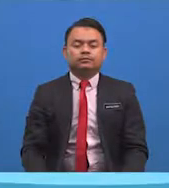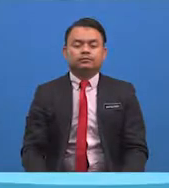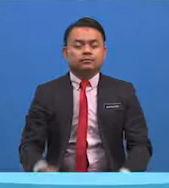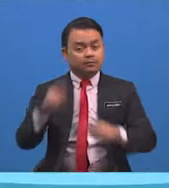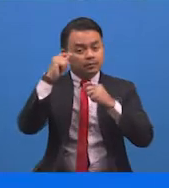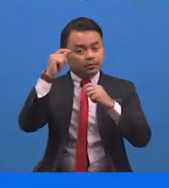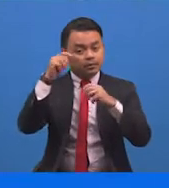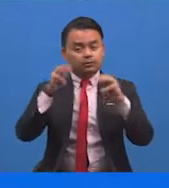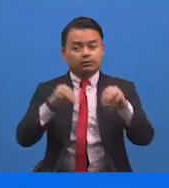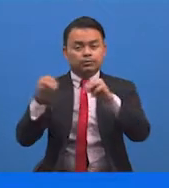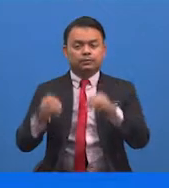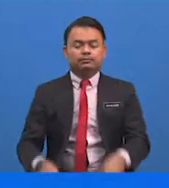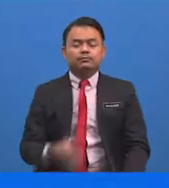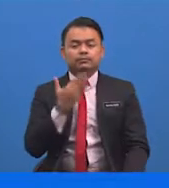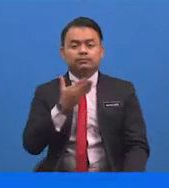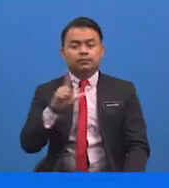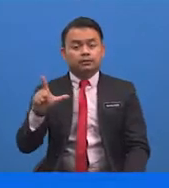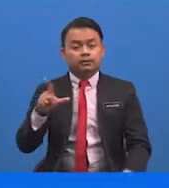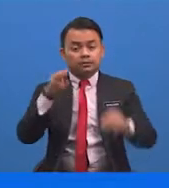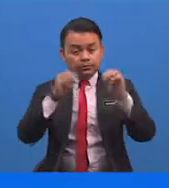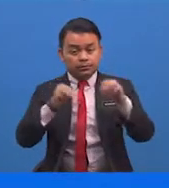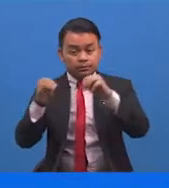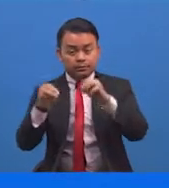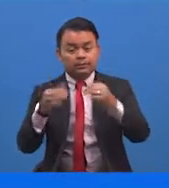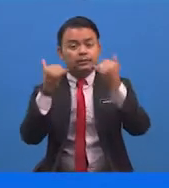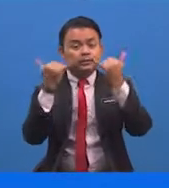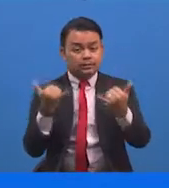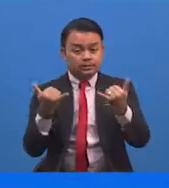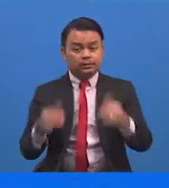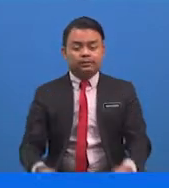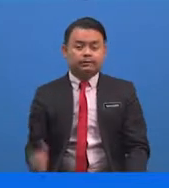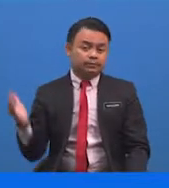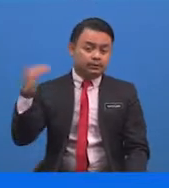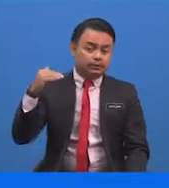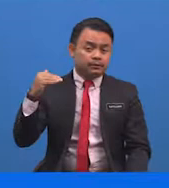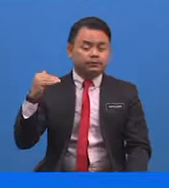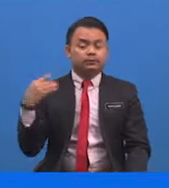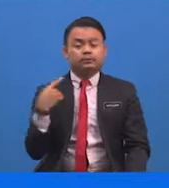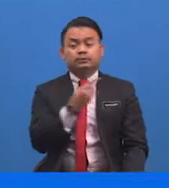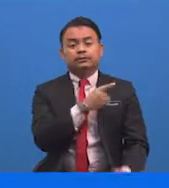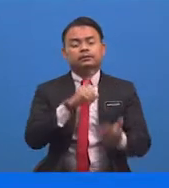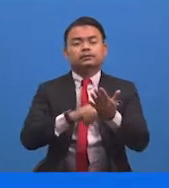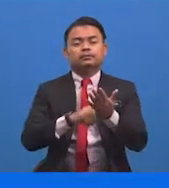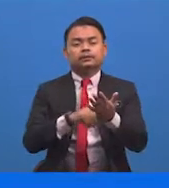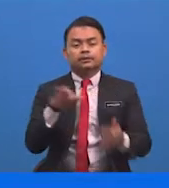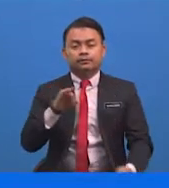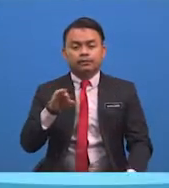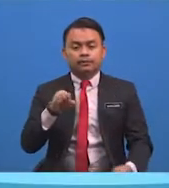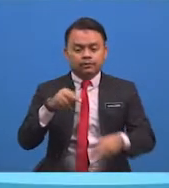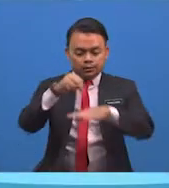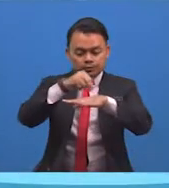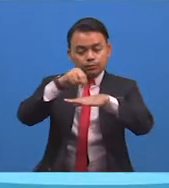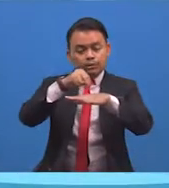Tahniah murid-murid. Baiklah murid-murid. Sekarang, mari kita bincangkan faktor semula jadi pula.